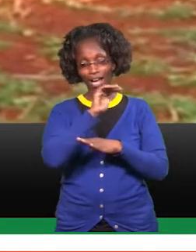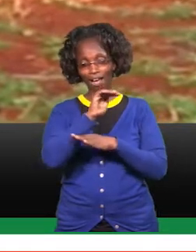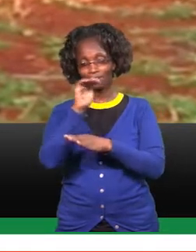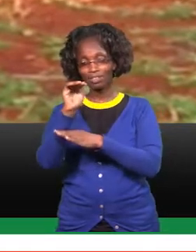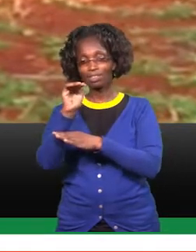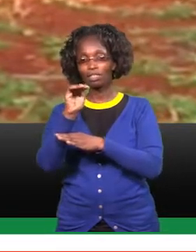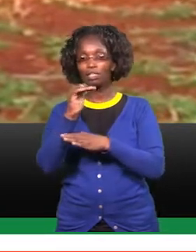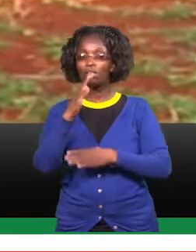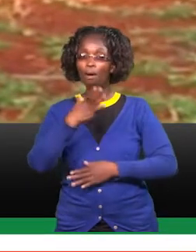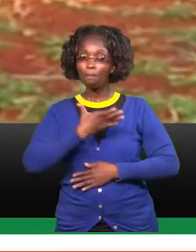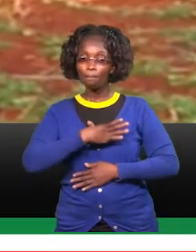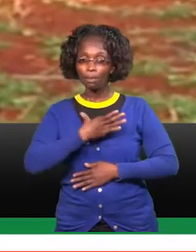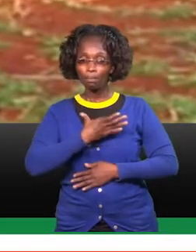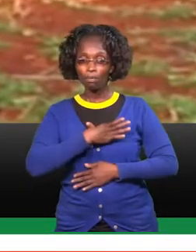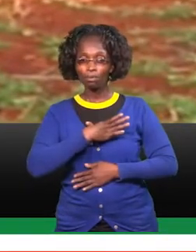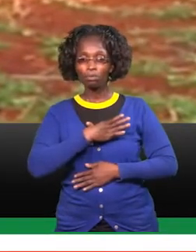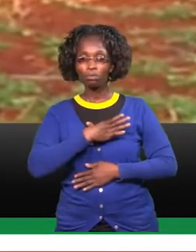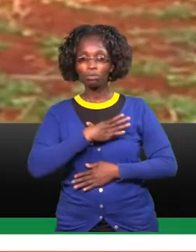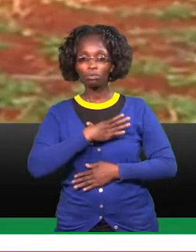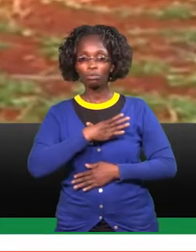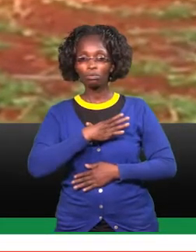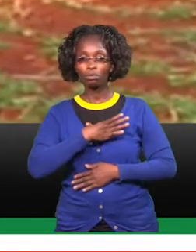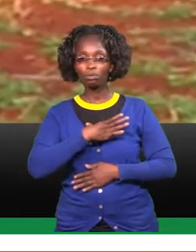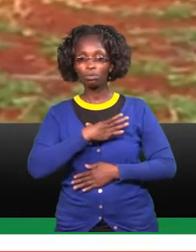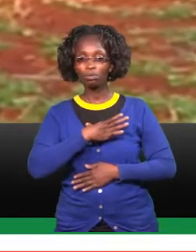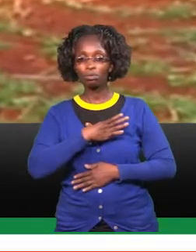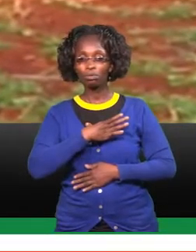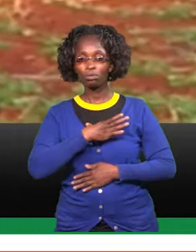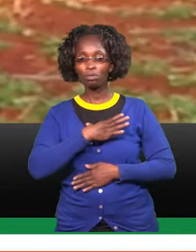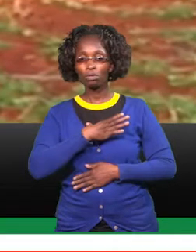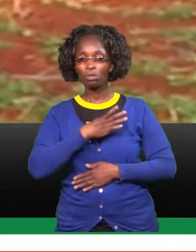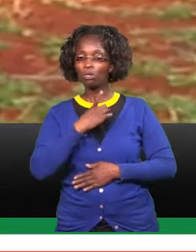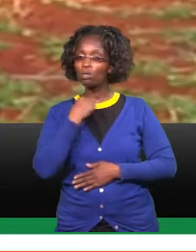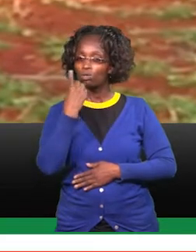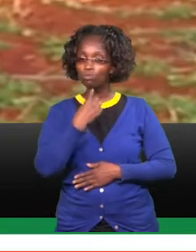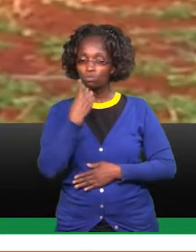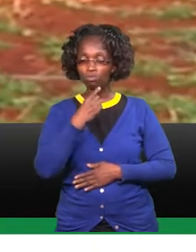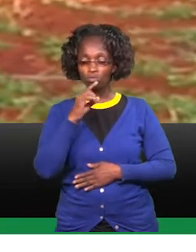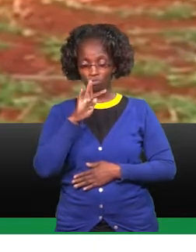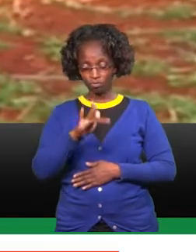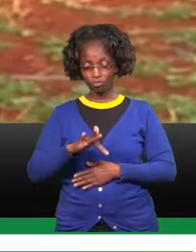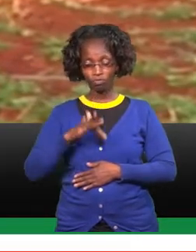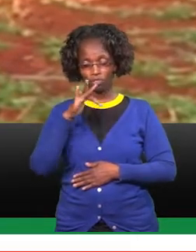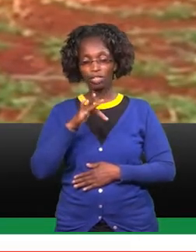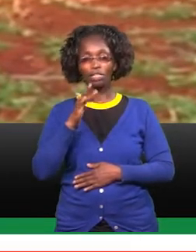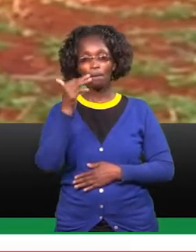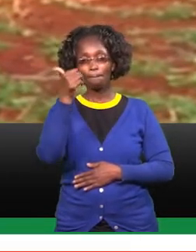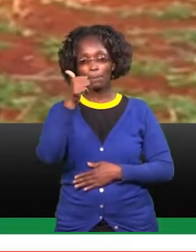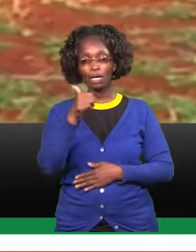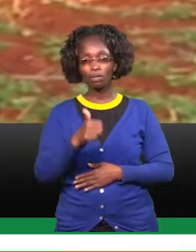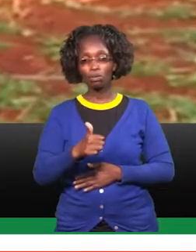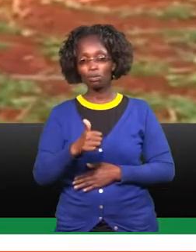ningependa ama ningeomba wale wengine wote ambao bado hawajajisikia